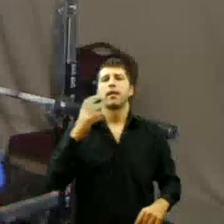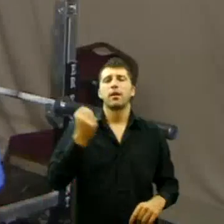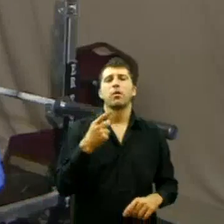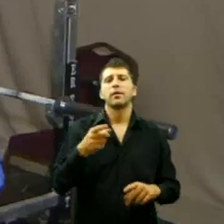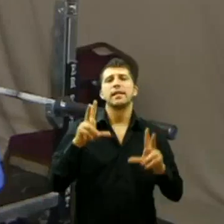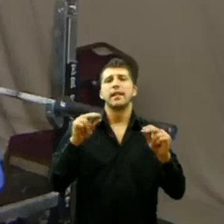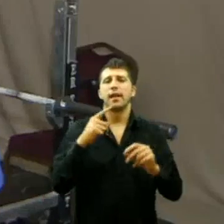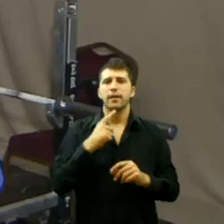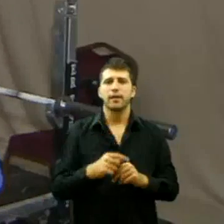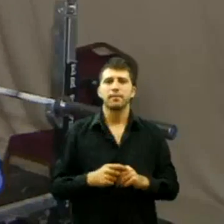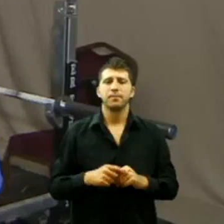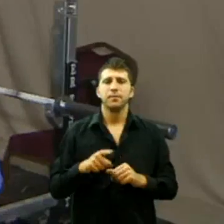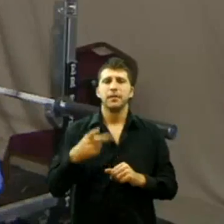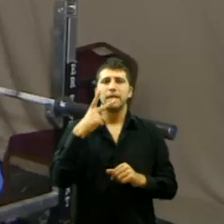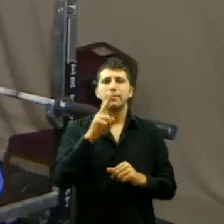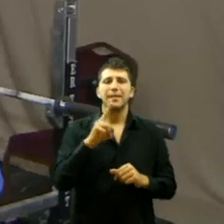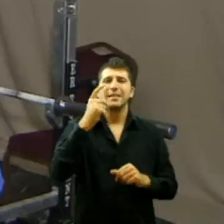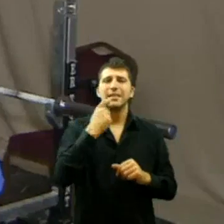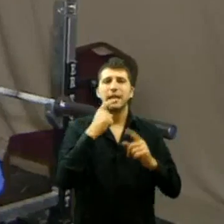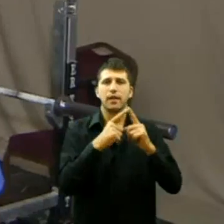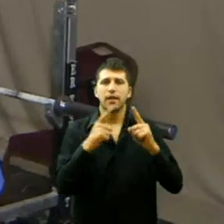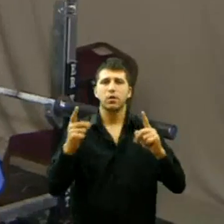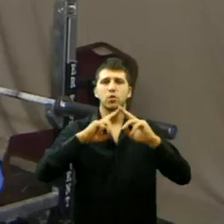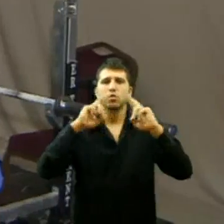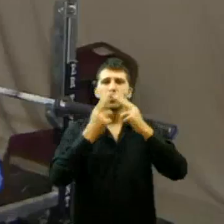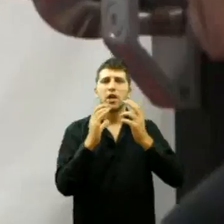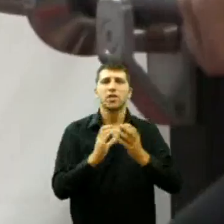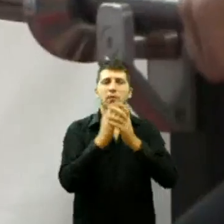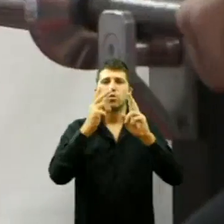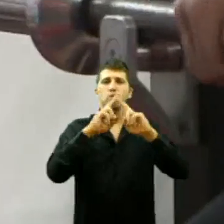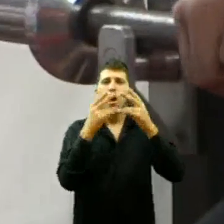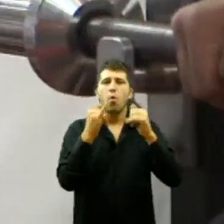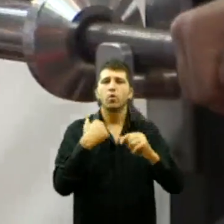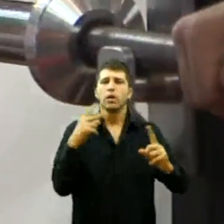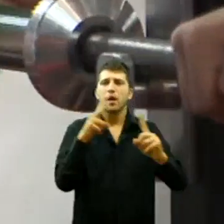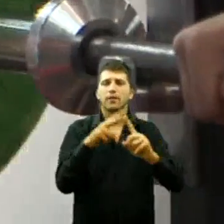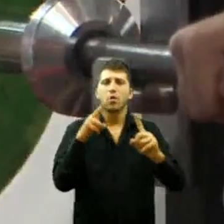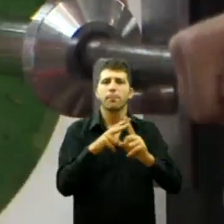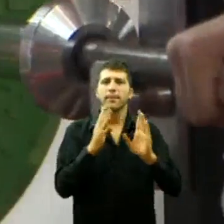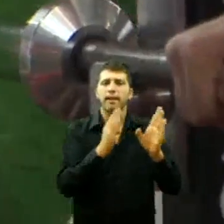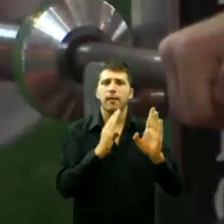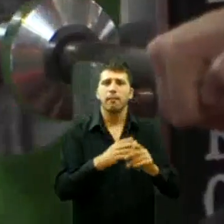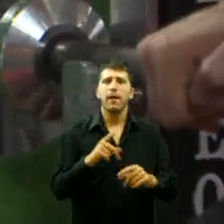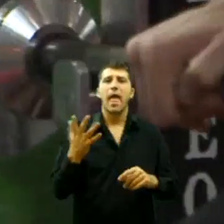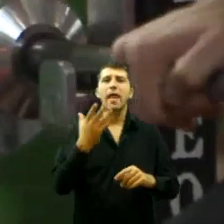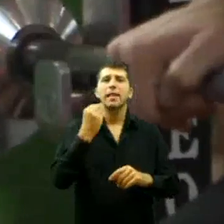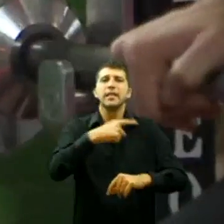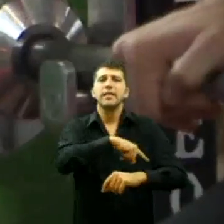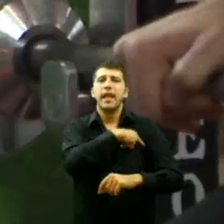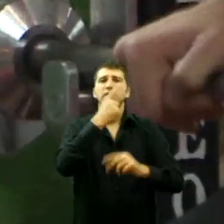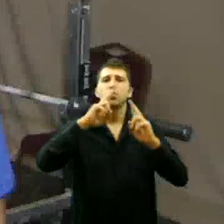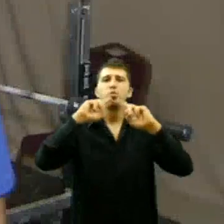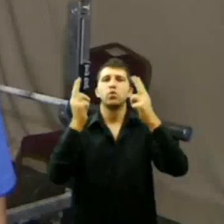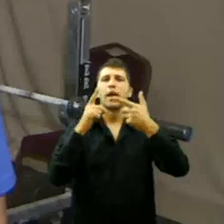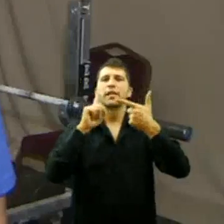bana. 2007'den bu yana dünya şampiyonalarına ve dünya oyunlarına katılıyorum. Şampiyonadan görüntüler eşliğinde